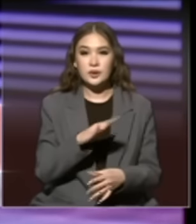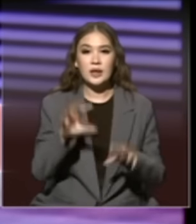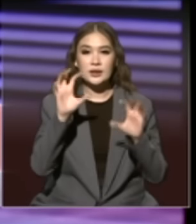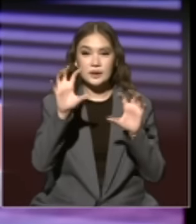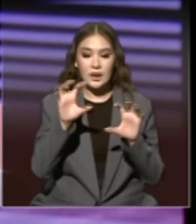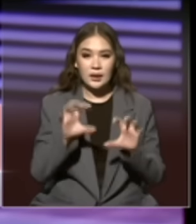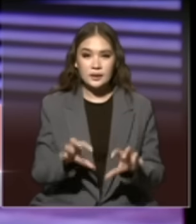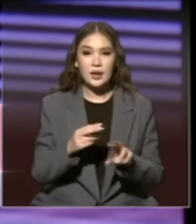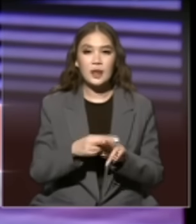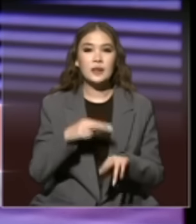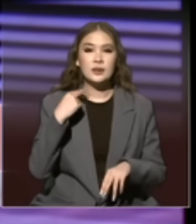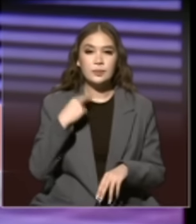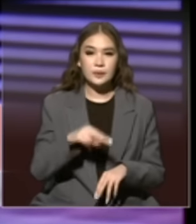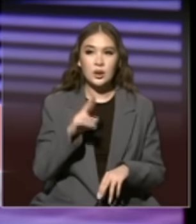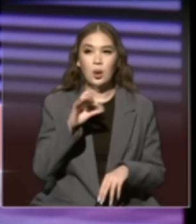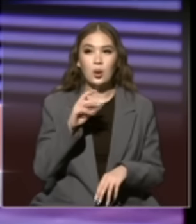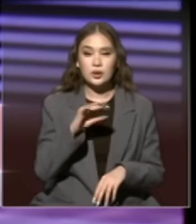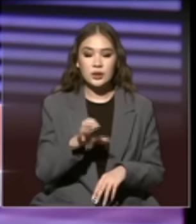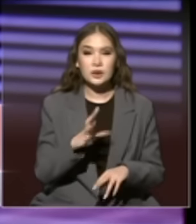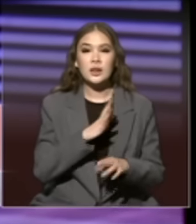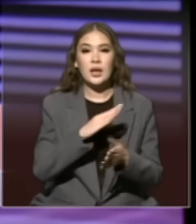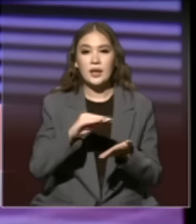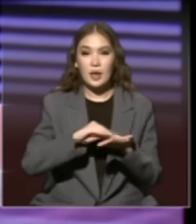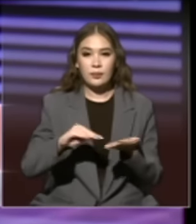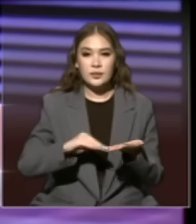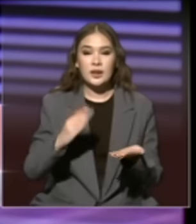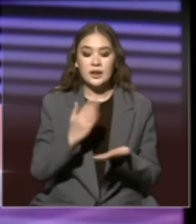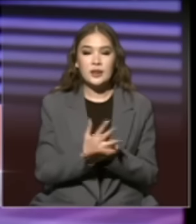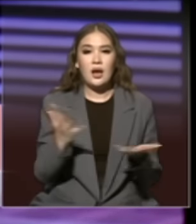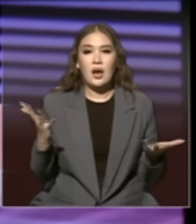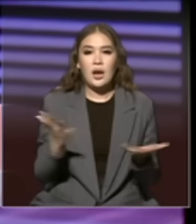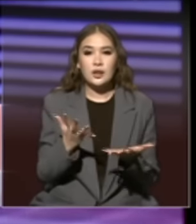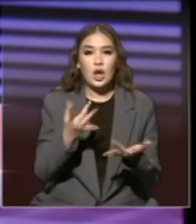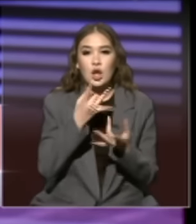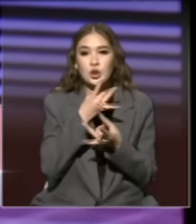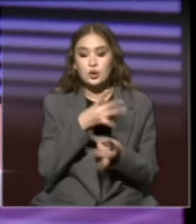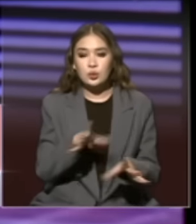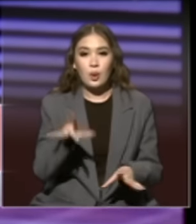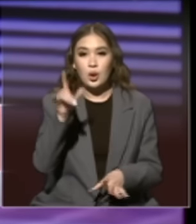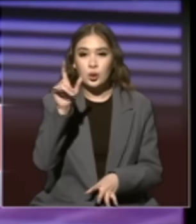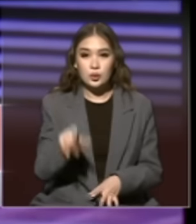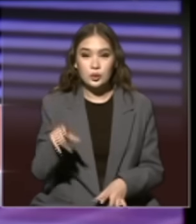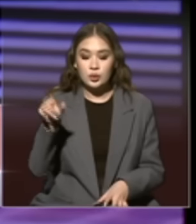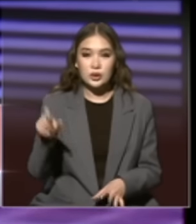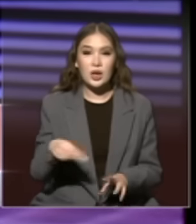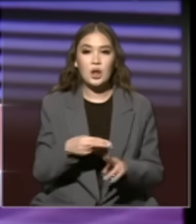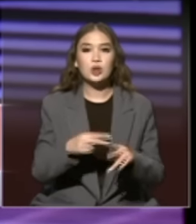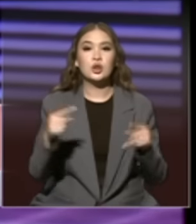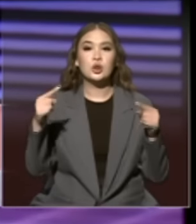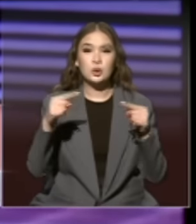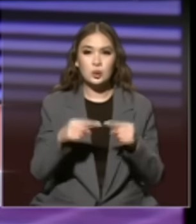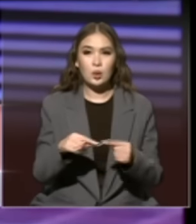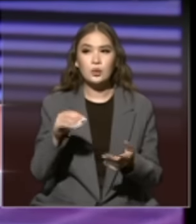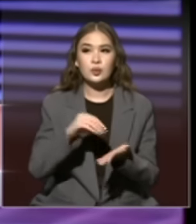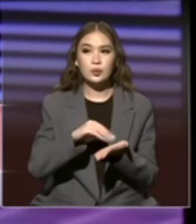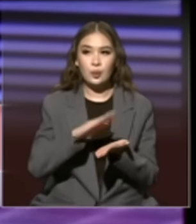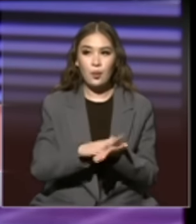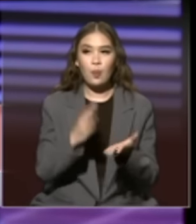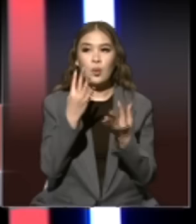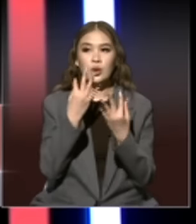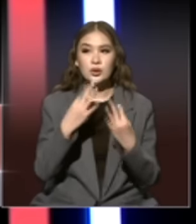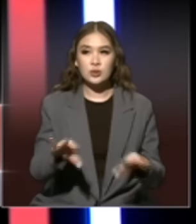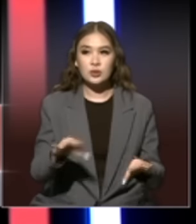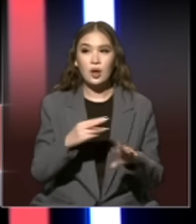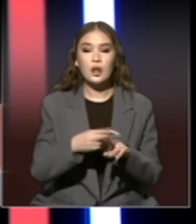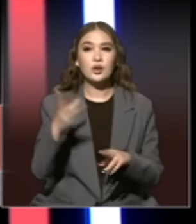қылмыстық кодексінің 72-ші баптың 3-ші тармағында жазылған. Қандай жағдайда қандай тұлға шартты түрде босатылуға өтініш бере алады